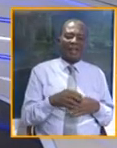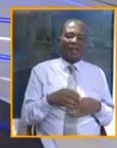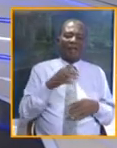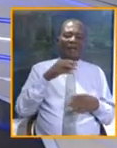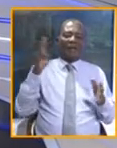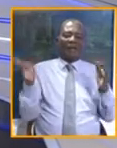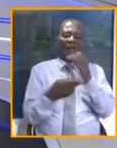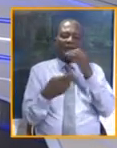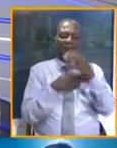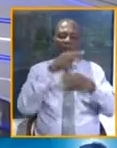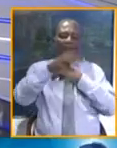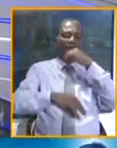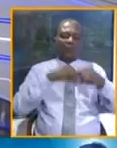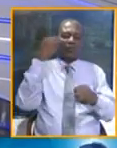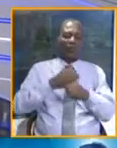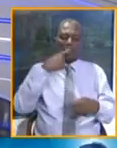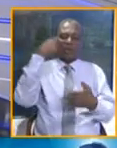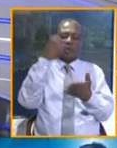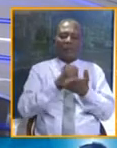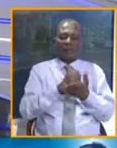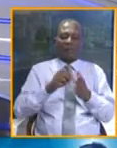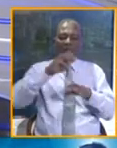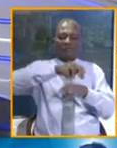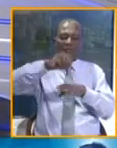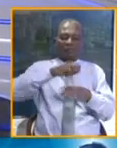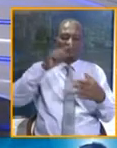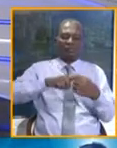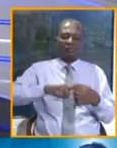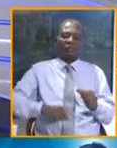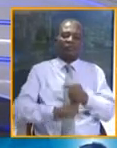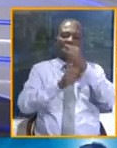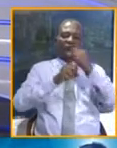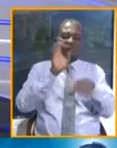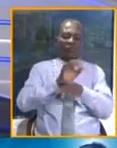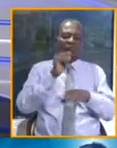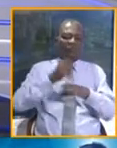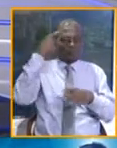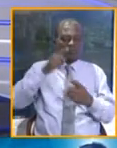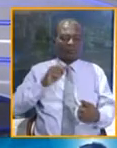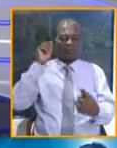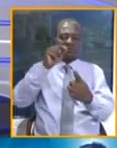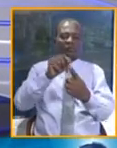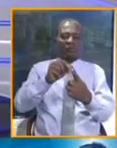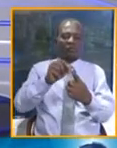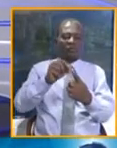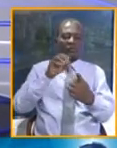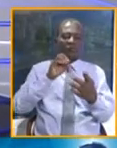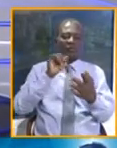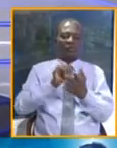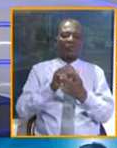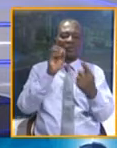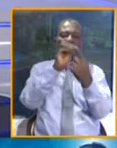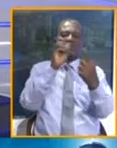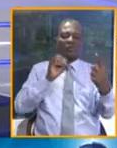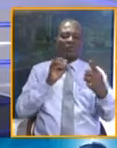mondiale réaffirme son engagement à soutenir la Côte d'Ivoire pour l'atteinte de ses objectifs, notamment ce qui concerne la réalisation